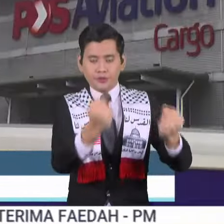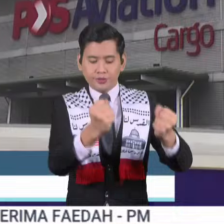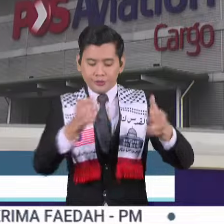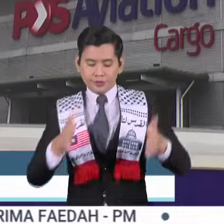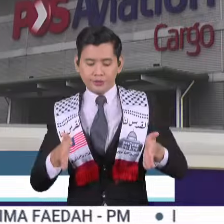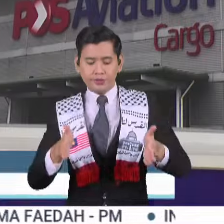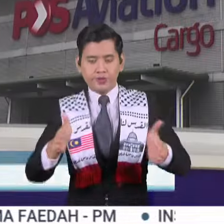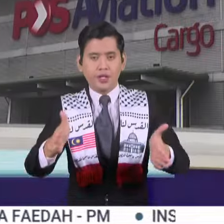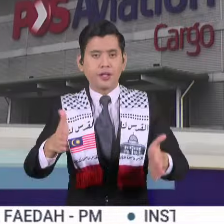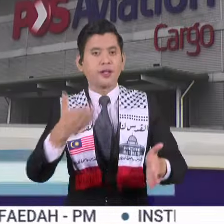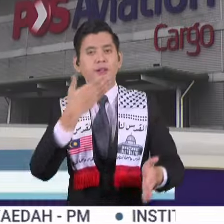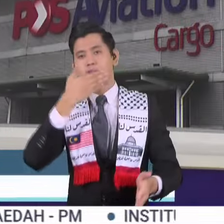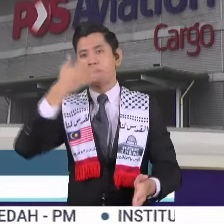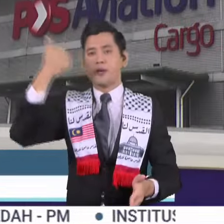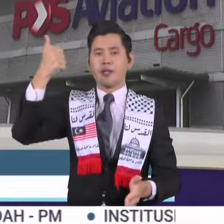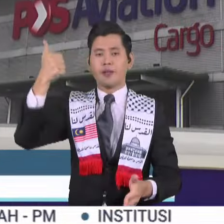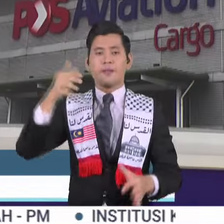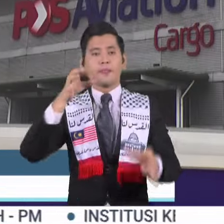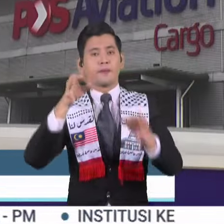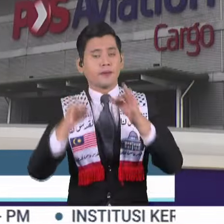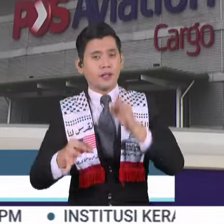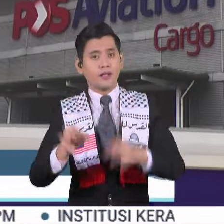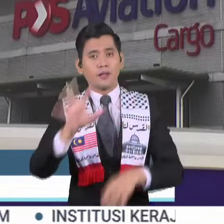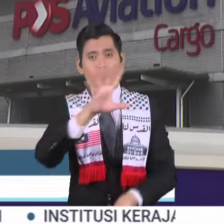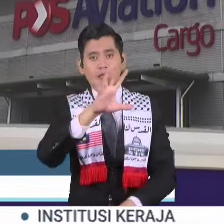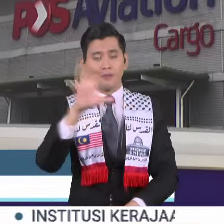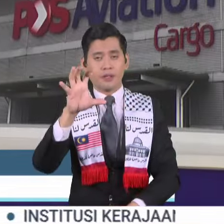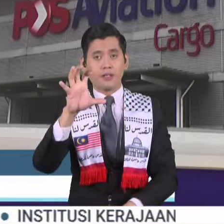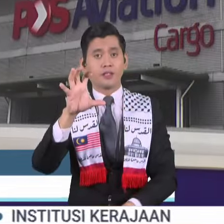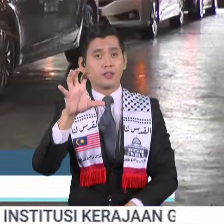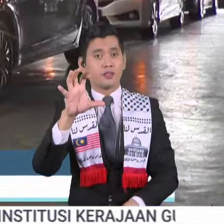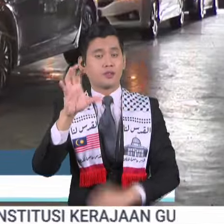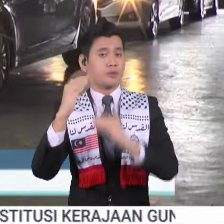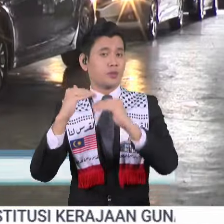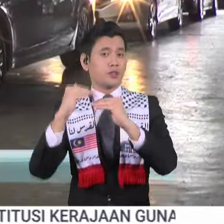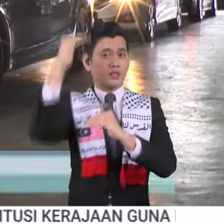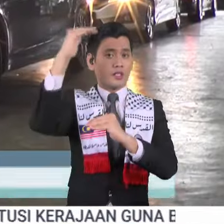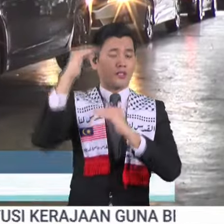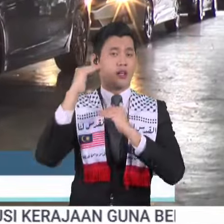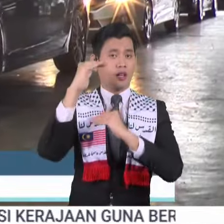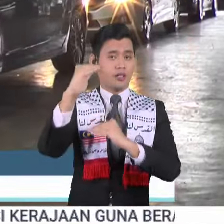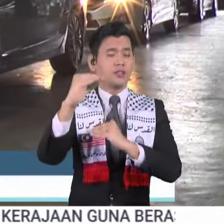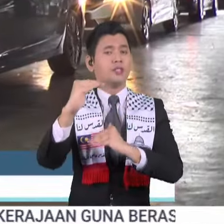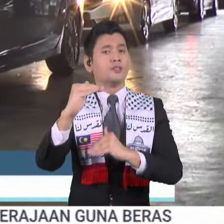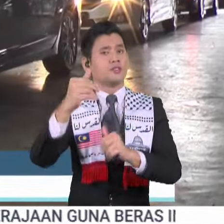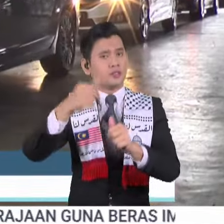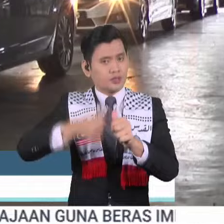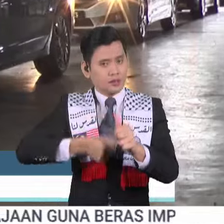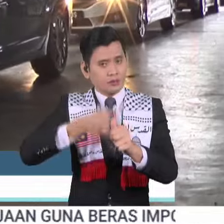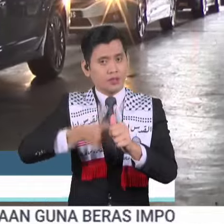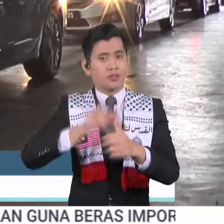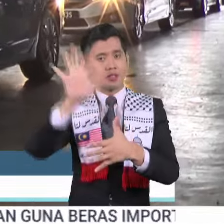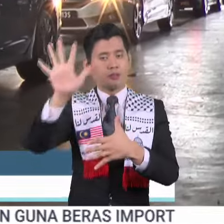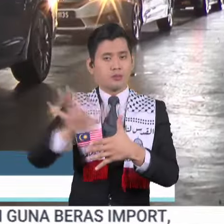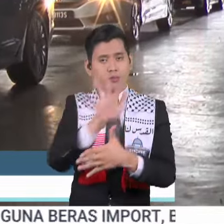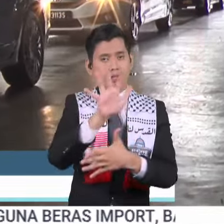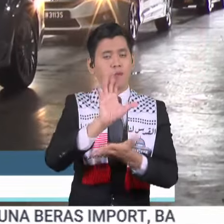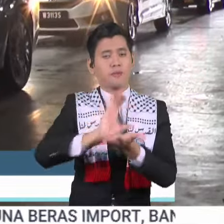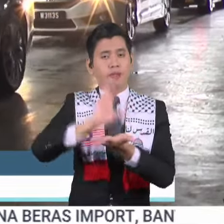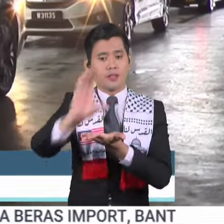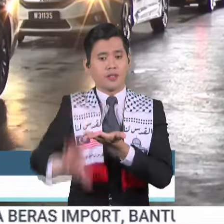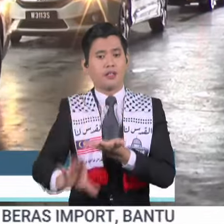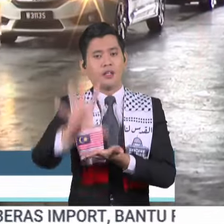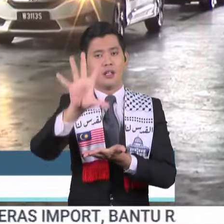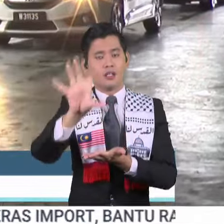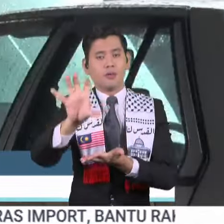itu katalah 5 tahun ke atas, buatlah setiap 6 bulan. Laburkan RM50 dan tentukan